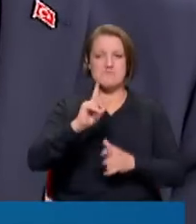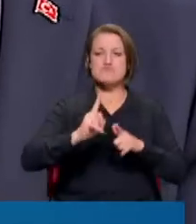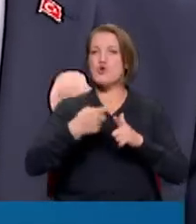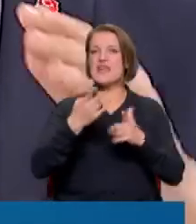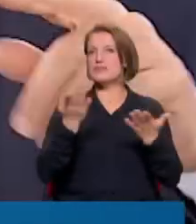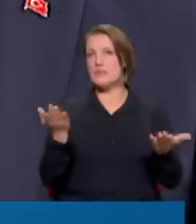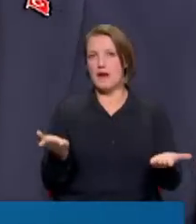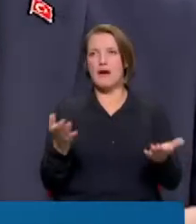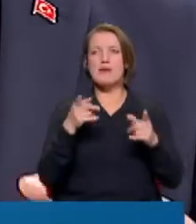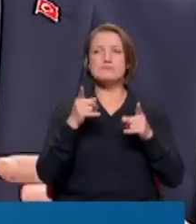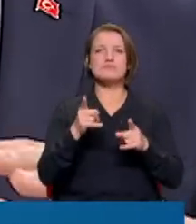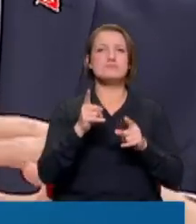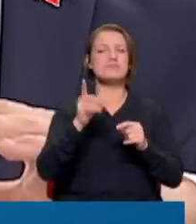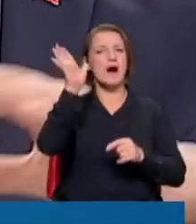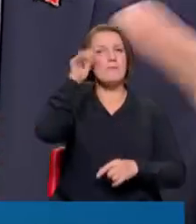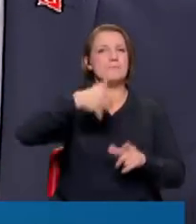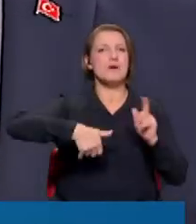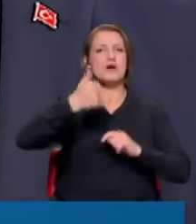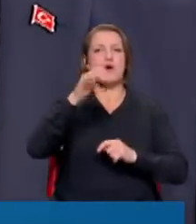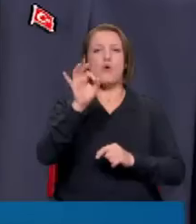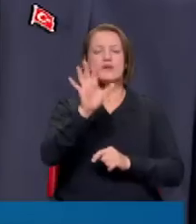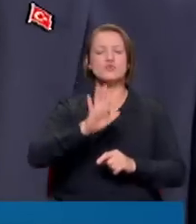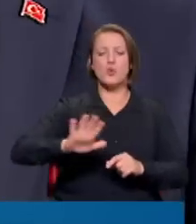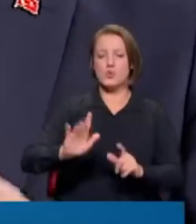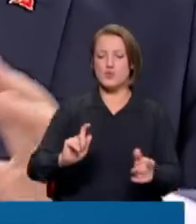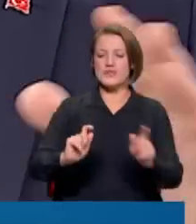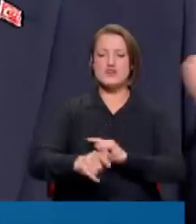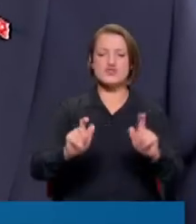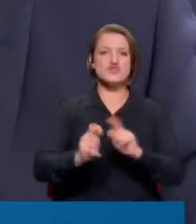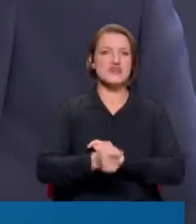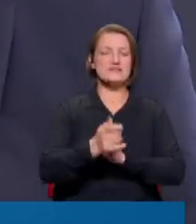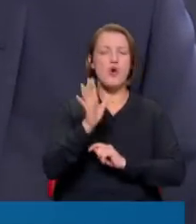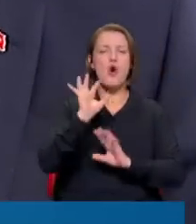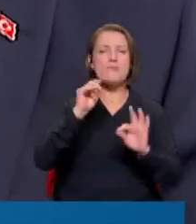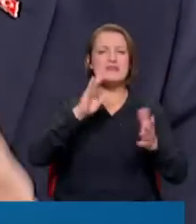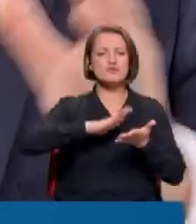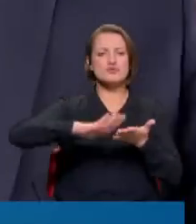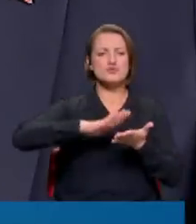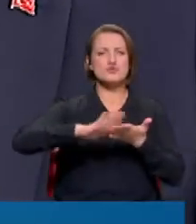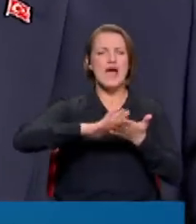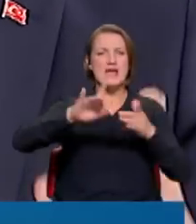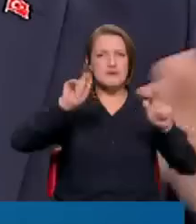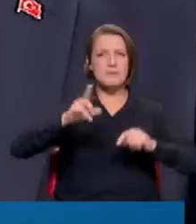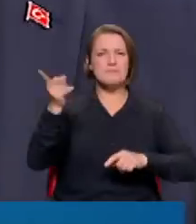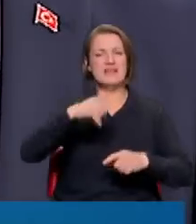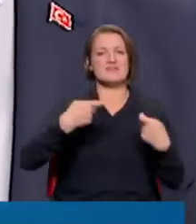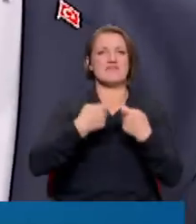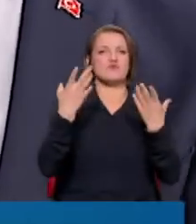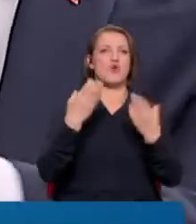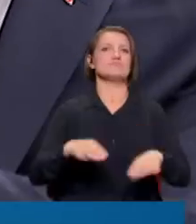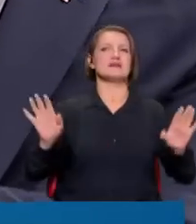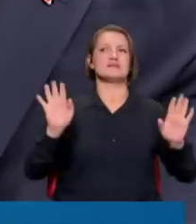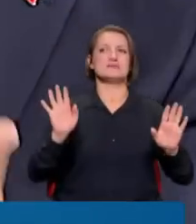nedir bu ne diyor Biden ortadoğu'yu değiştireceğiz öyle bir düzen kuracağız ki diyor bir daha savaş olmasın böle